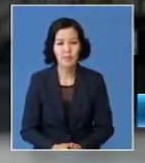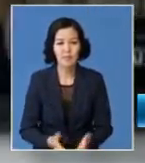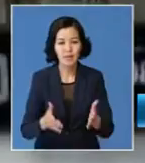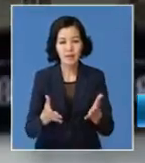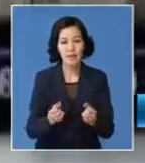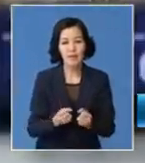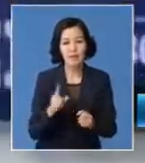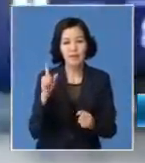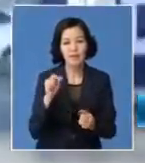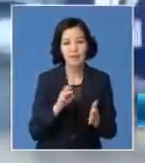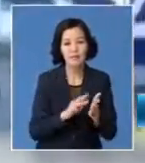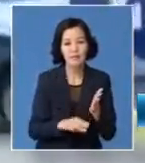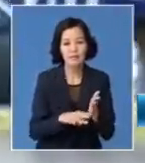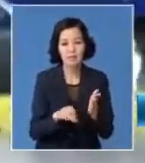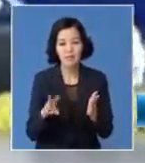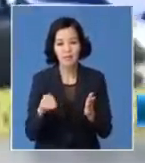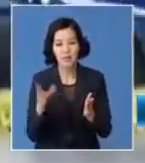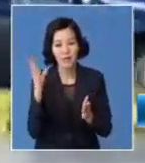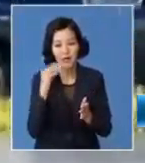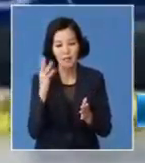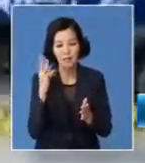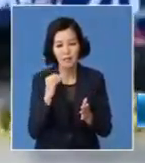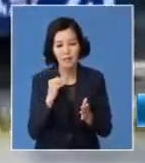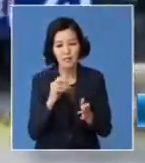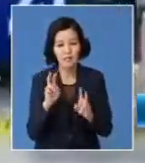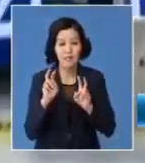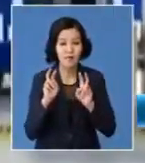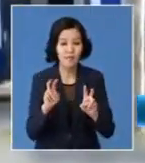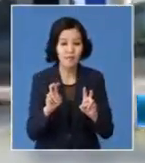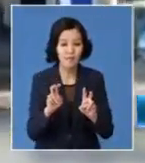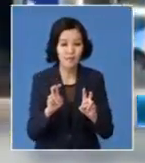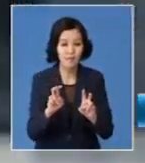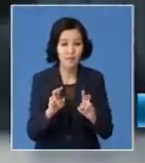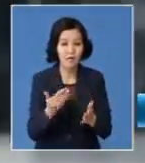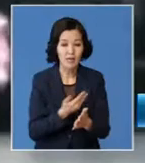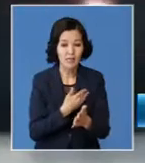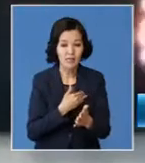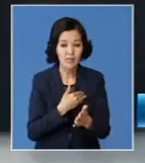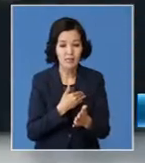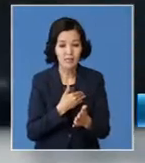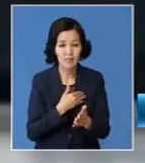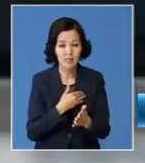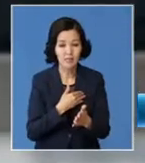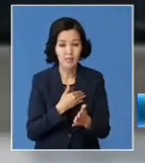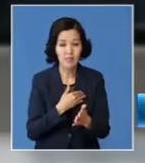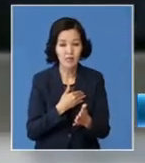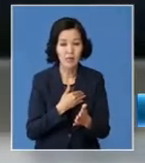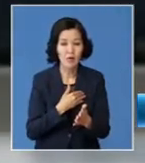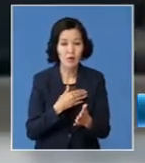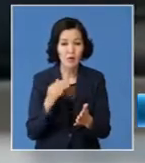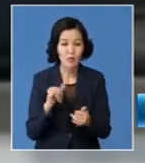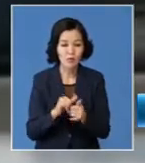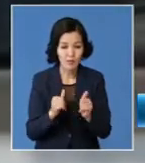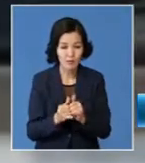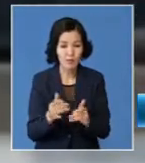Приобретенные за 118 миллионов тенге у алматинского депо трамваи пытаются запустить в Усть-Каменогорске. Из 13 доставленных в областной